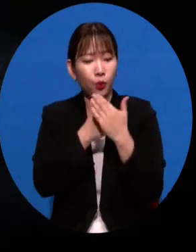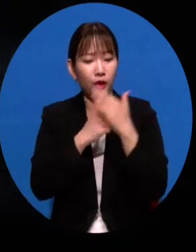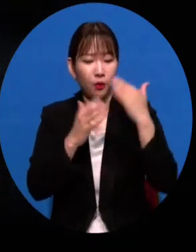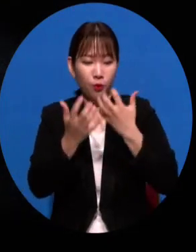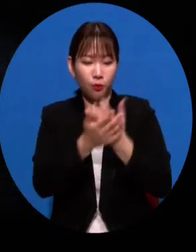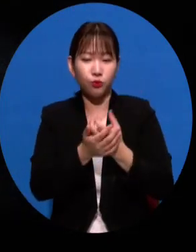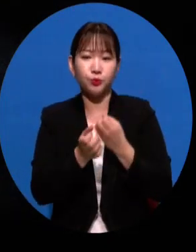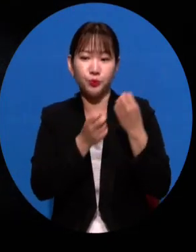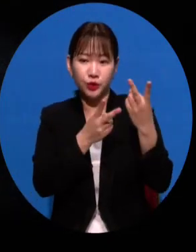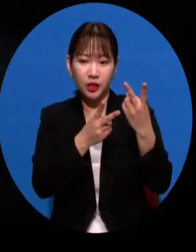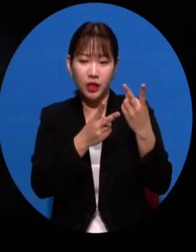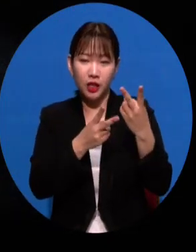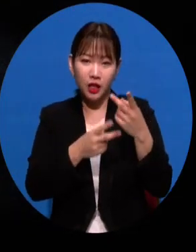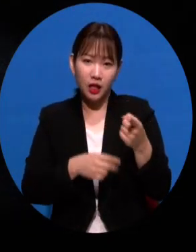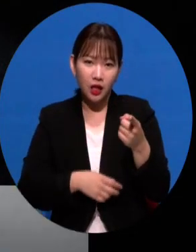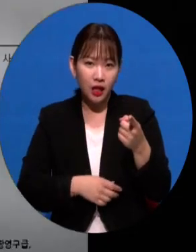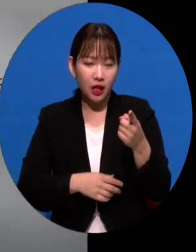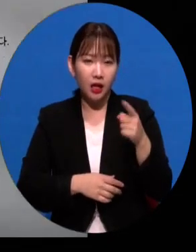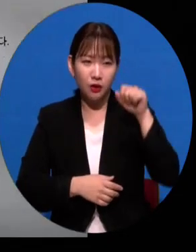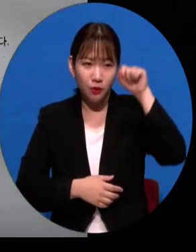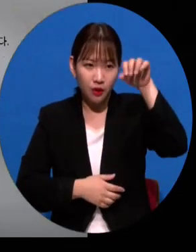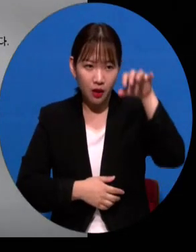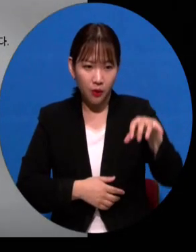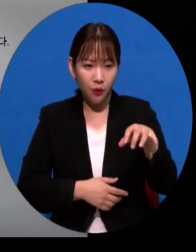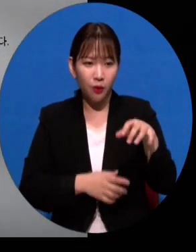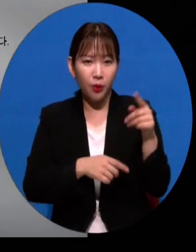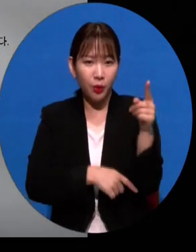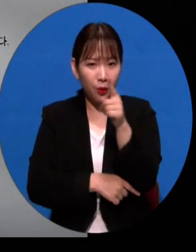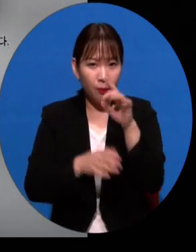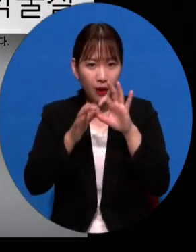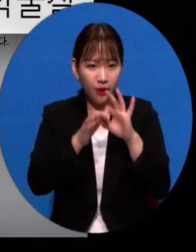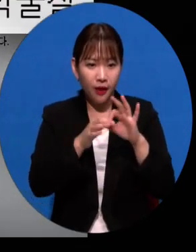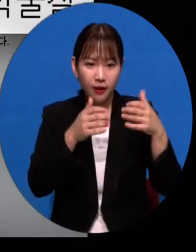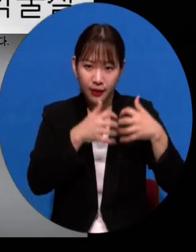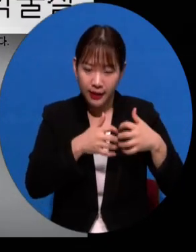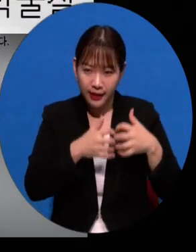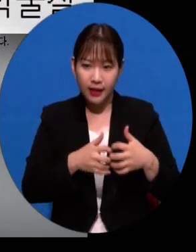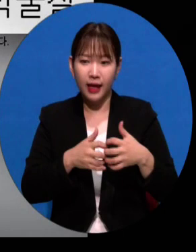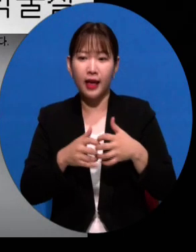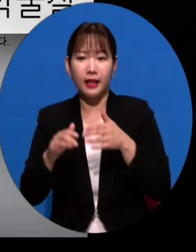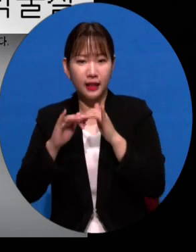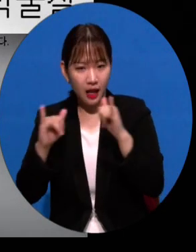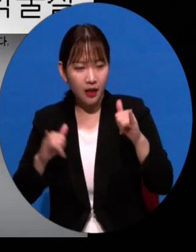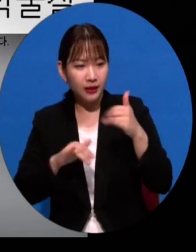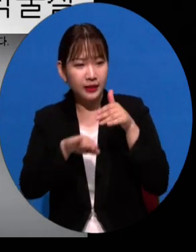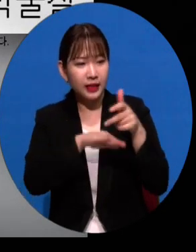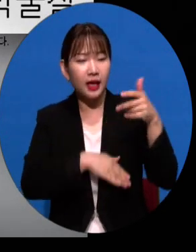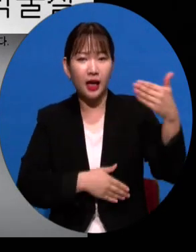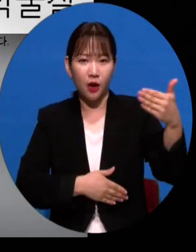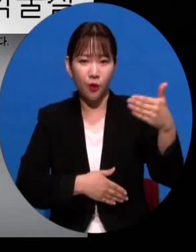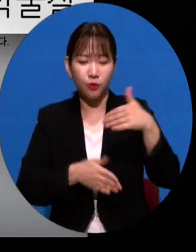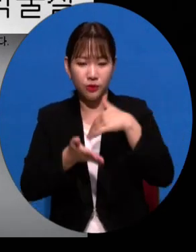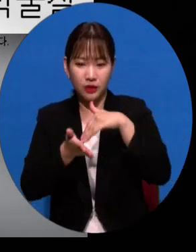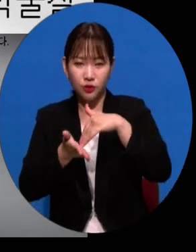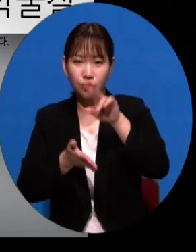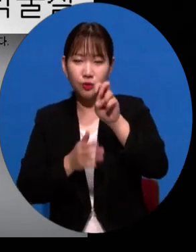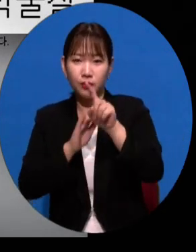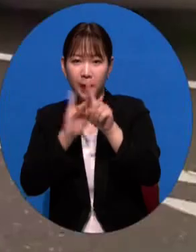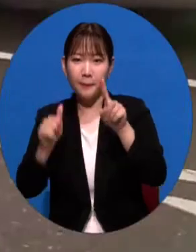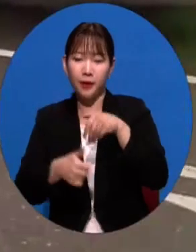보냈고 농성 현장의 소방 인력과 장비는 굴절차 두 대를 포함해 차량 9대, 21명이